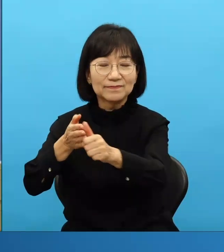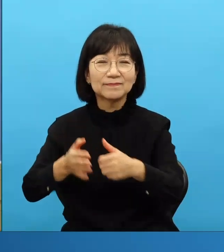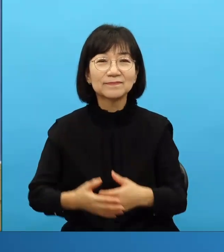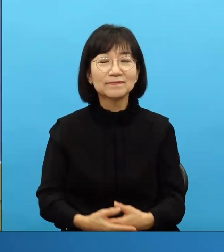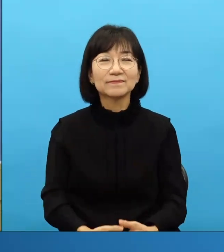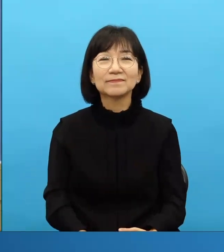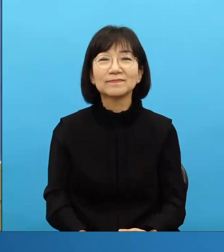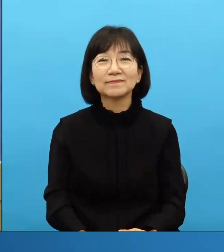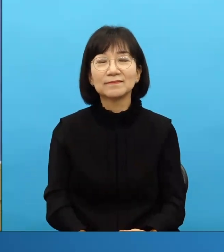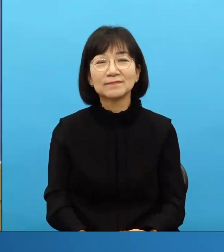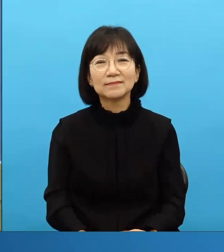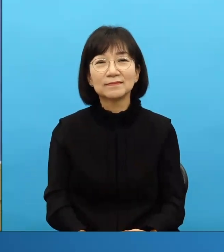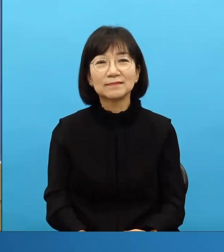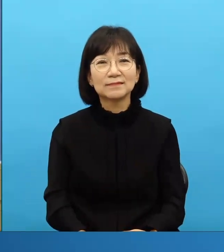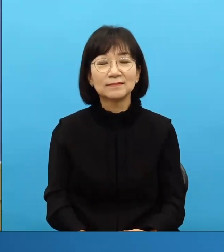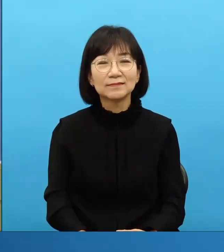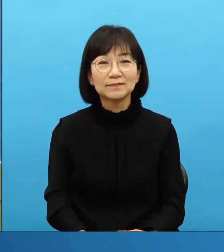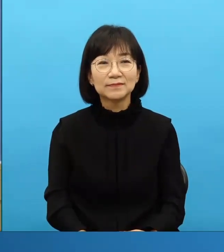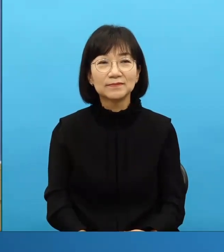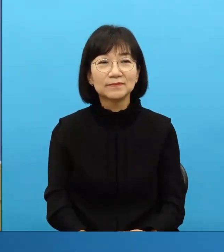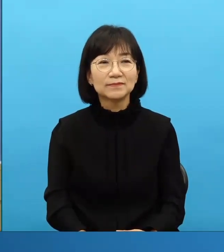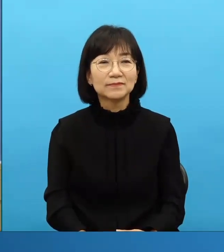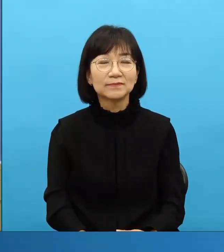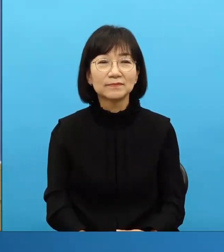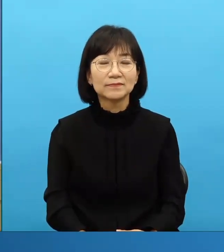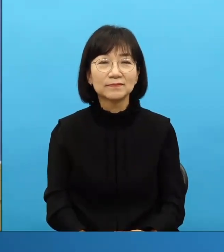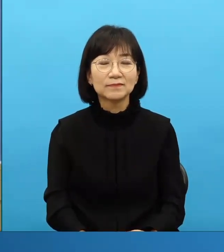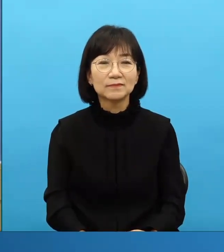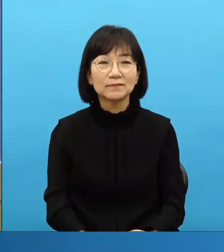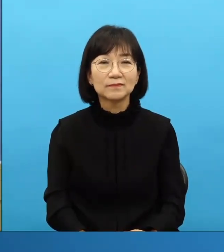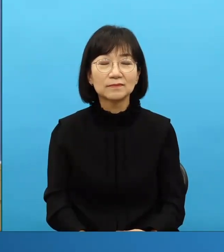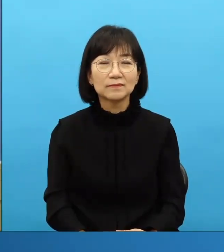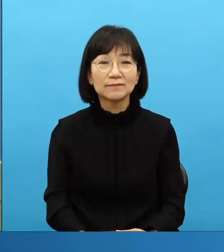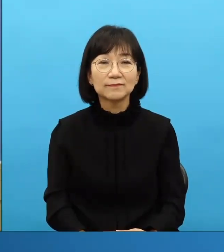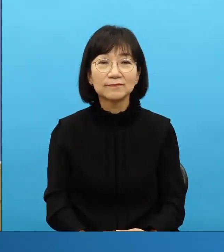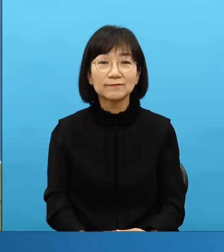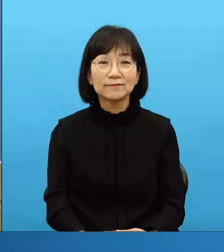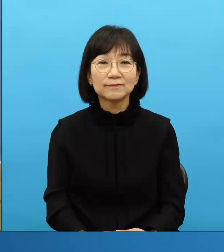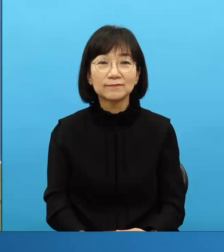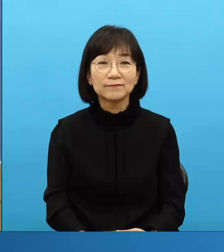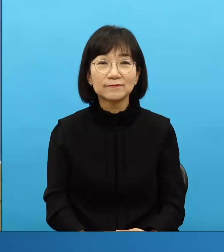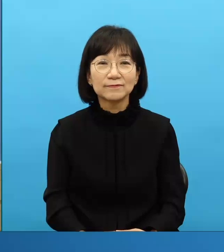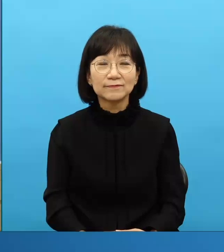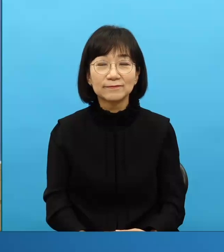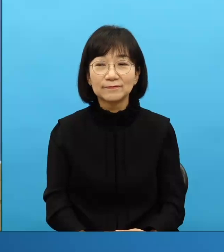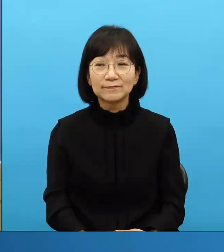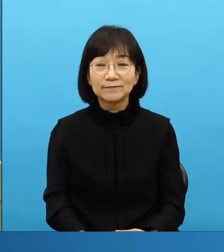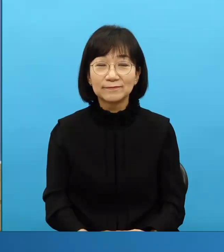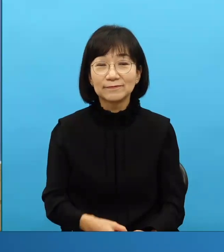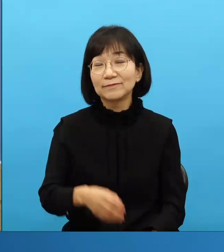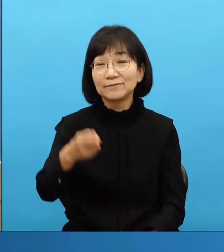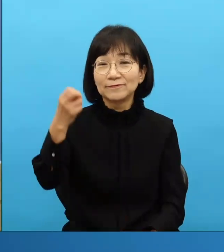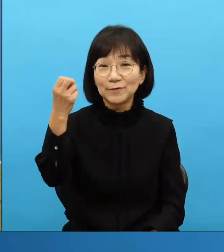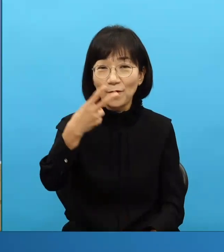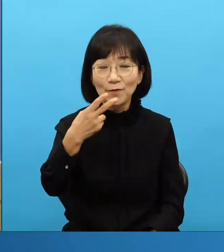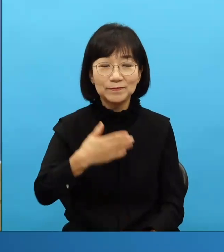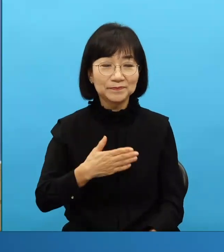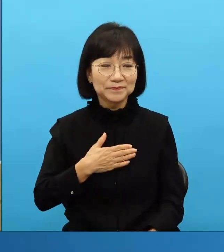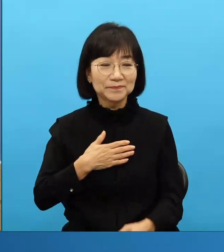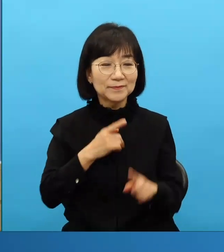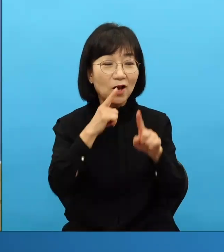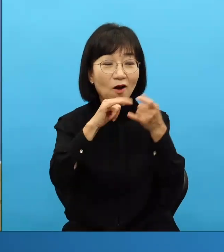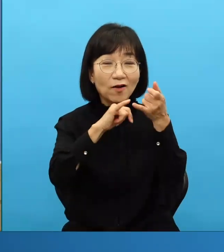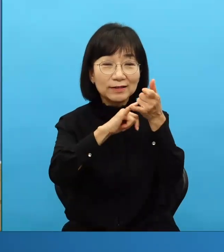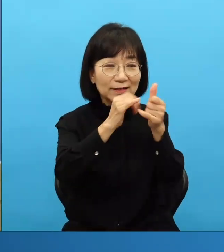heavens above and it's also the background, the holy triune God, and you find your joy there. 자, 또 어떤 기쁨이냐? 내가 언약의 말씀을 잡았는데 이